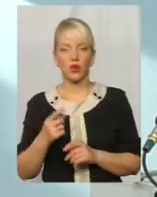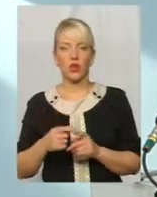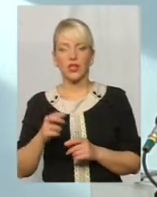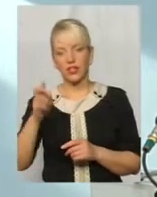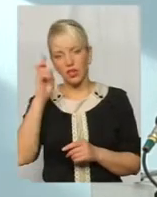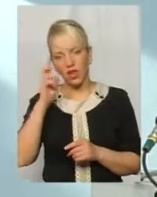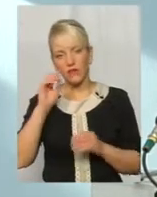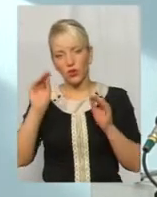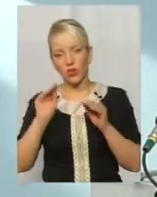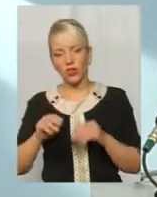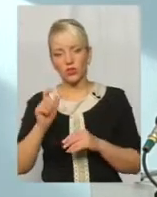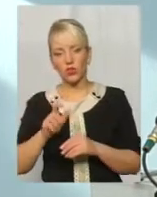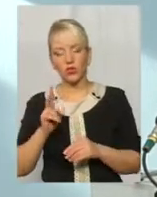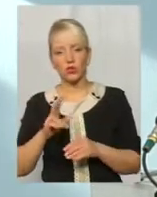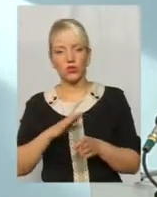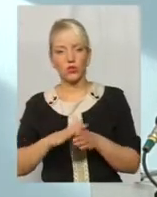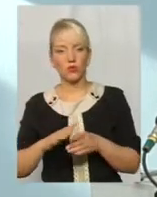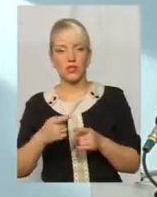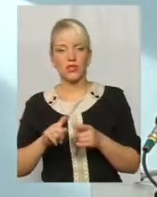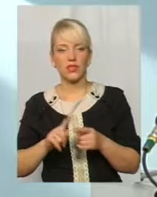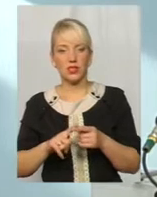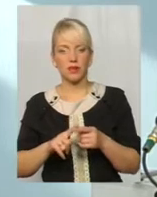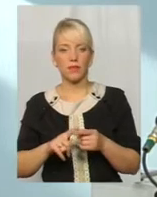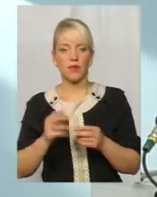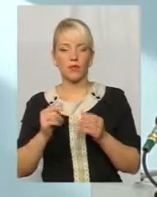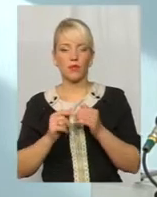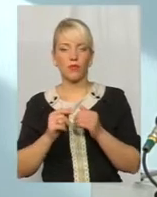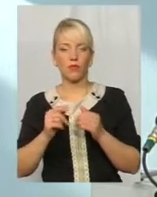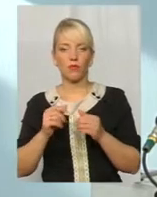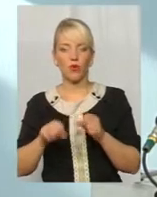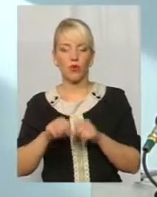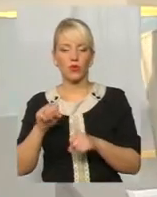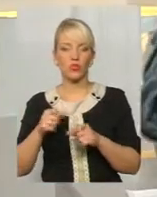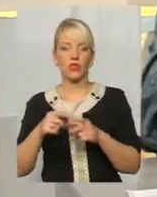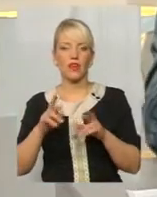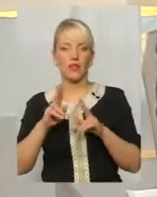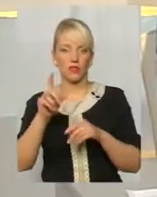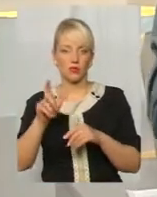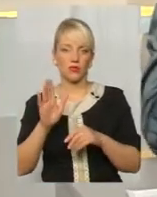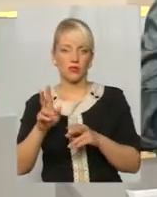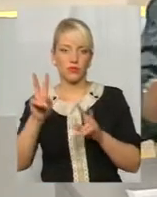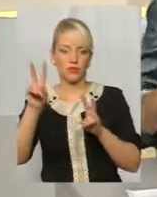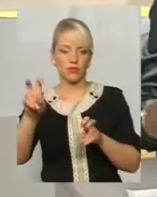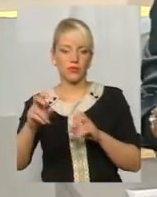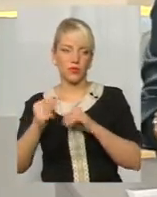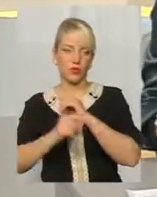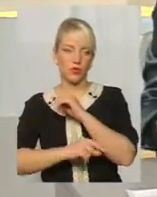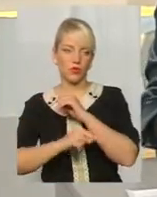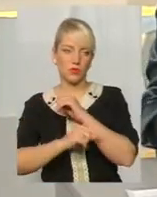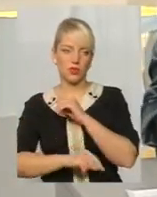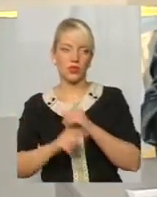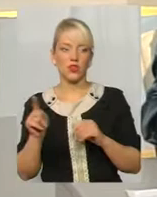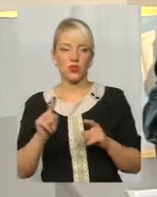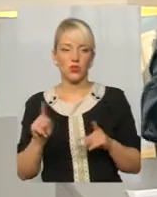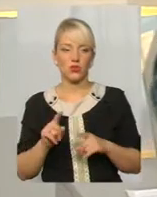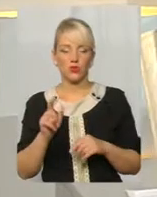які вчинили корупційні правопорушення, як корупціонер. Такі тобто, аби не отримати тавро корупціонер